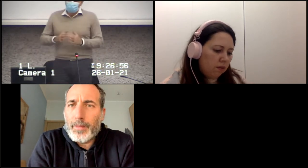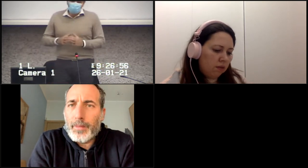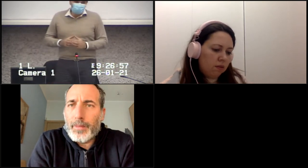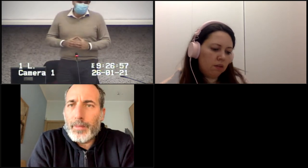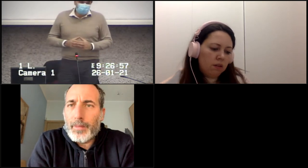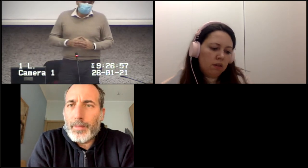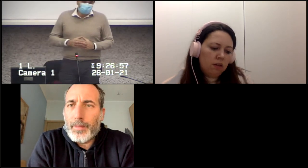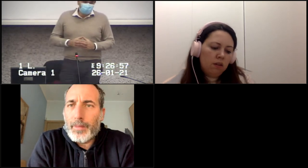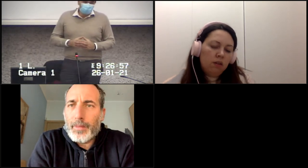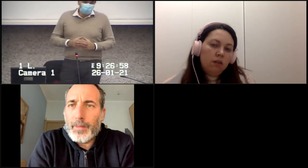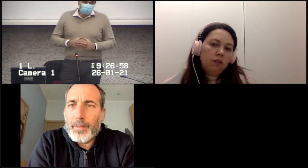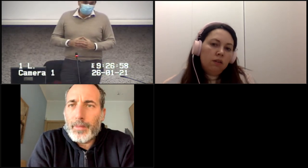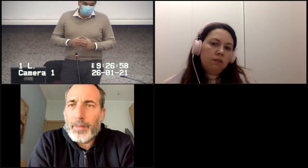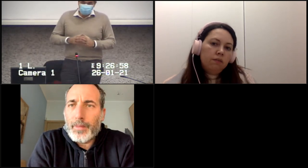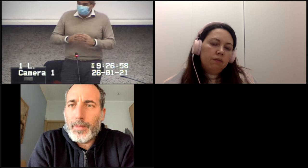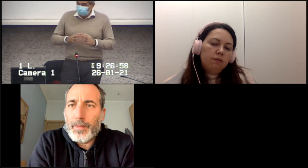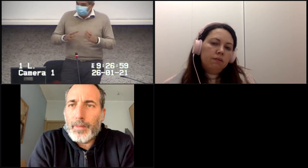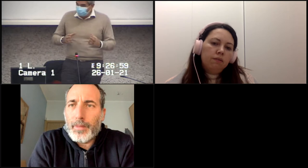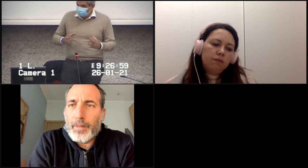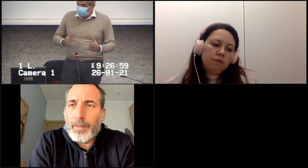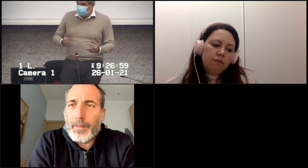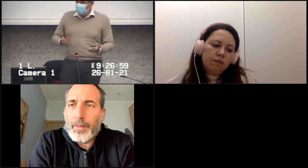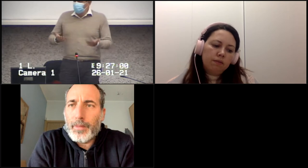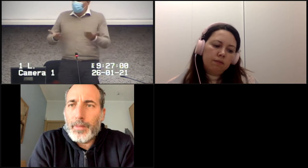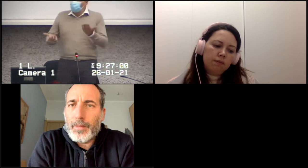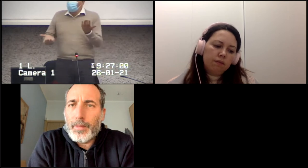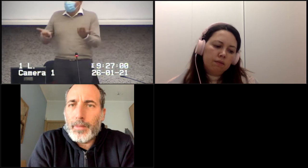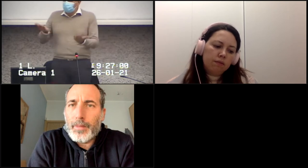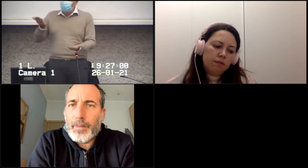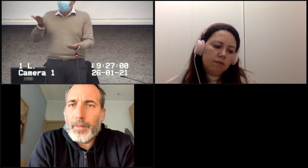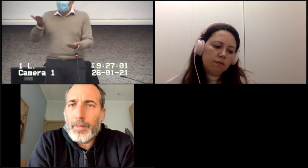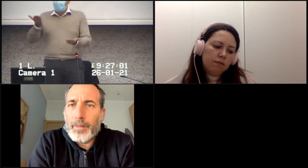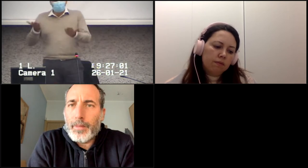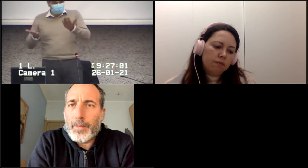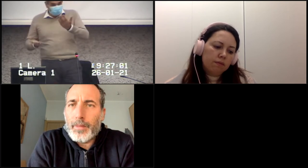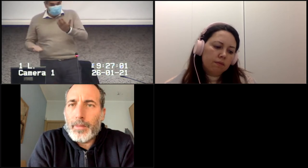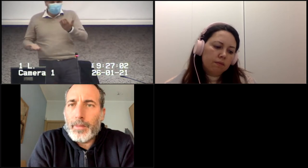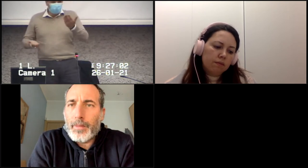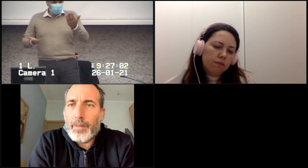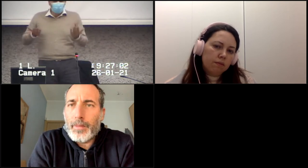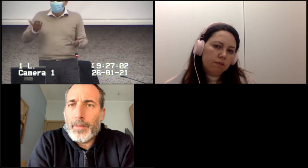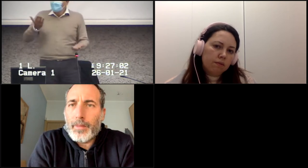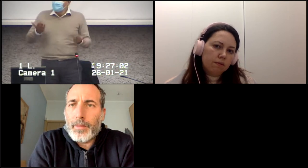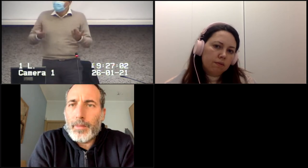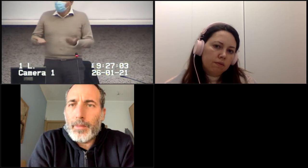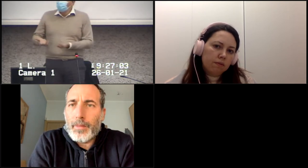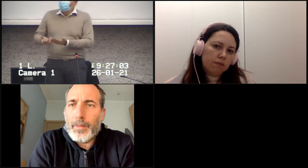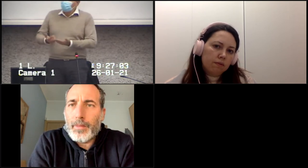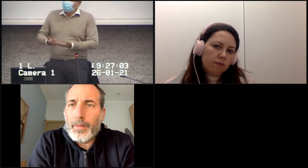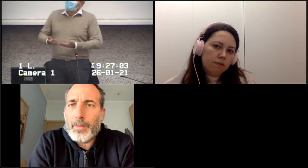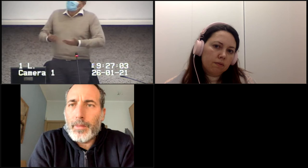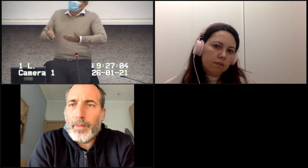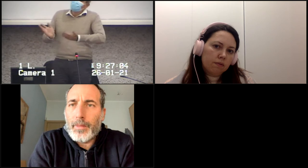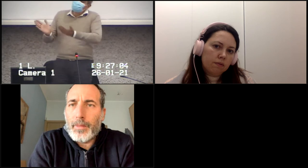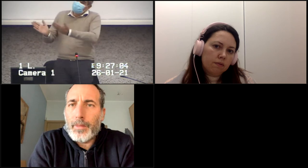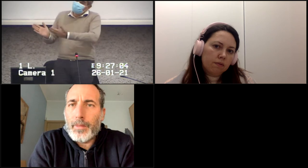appunto di questa grande voce, voi capite che aumentarla o